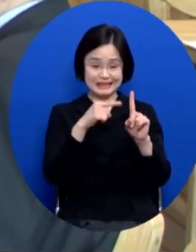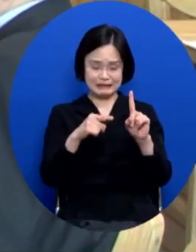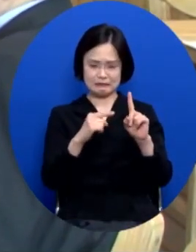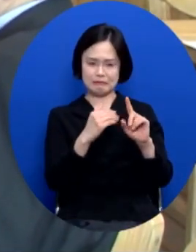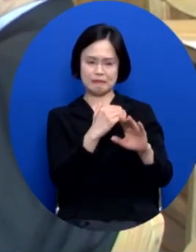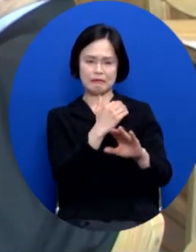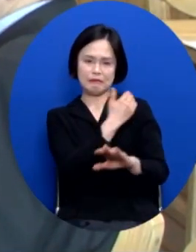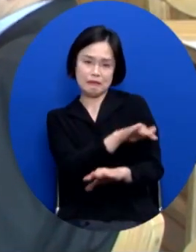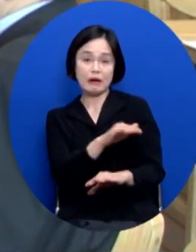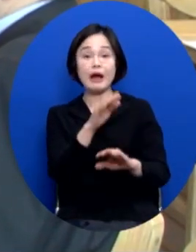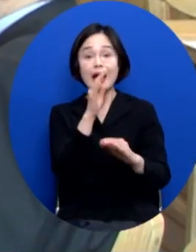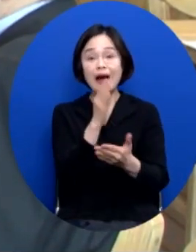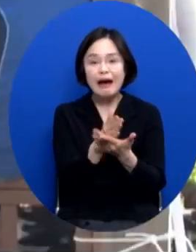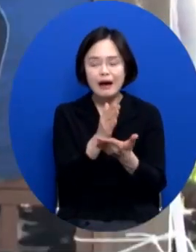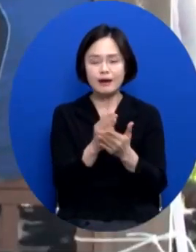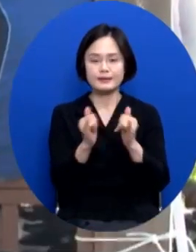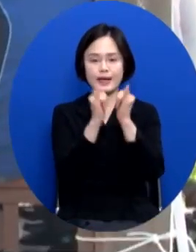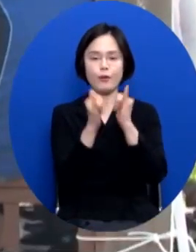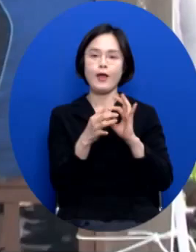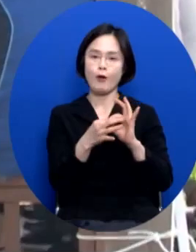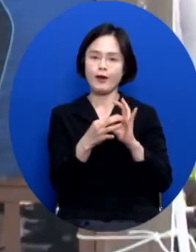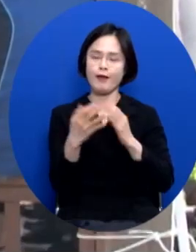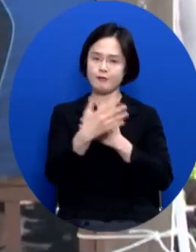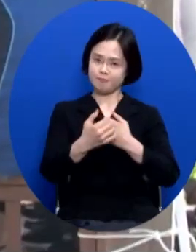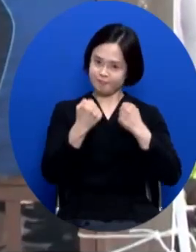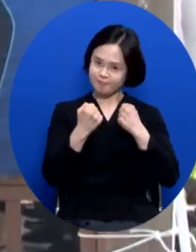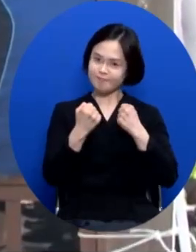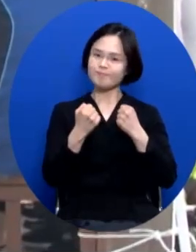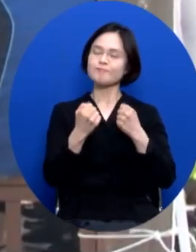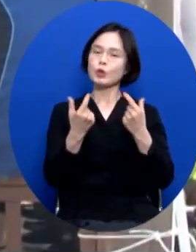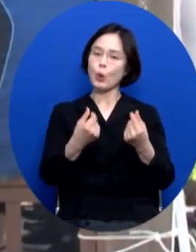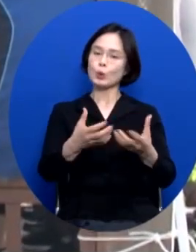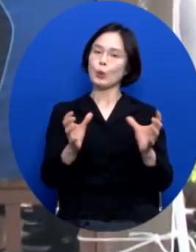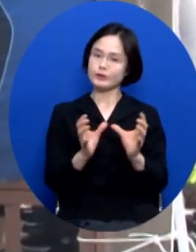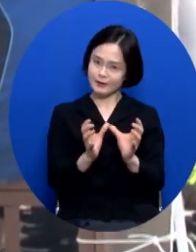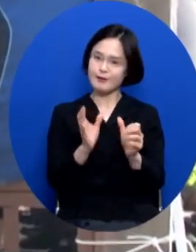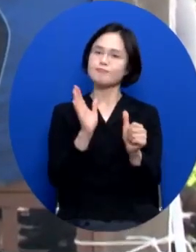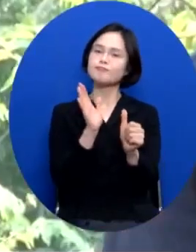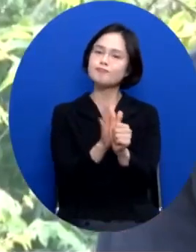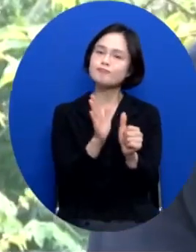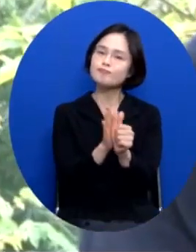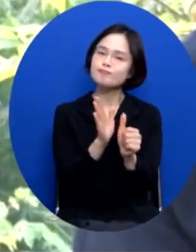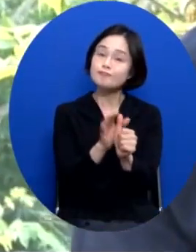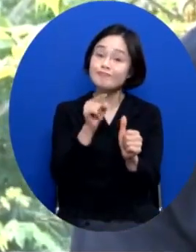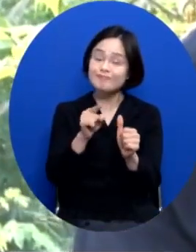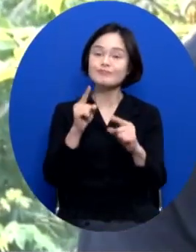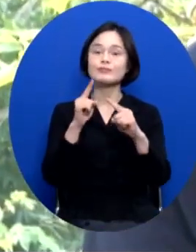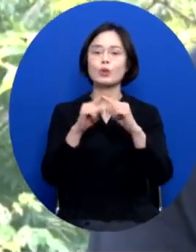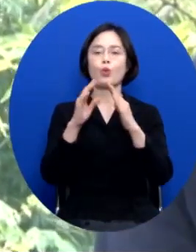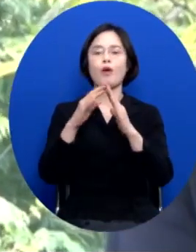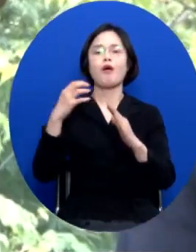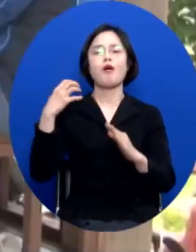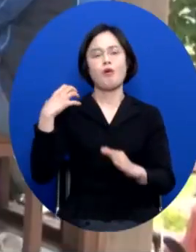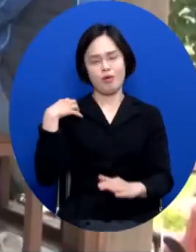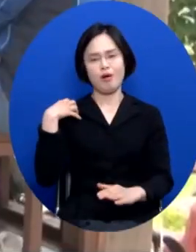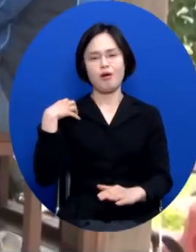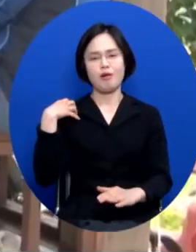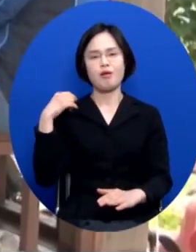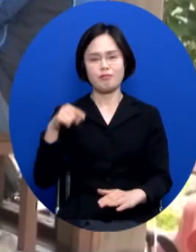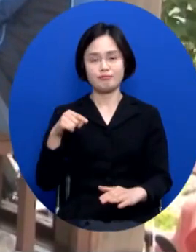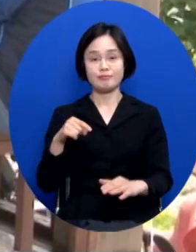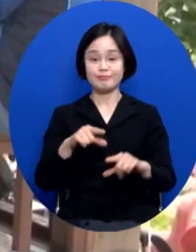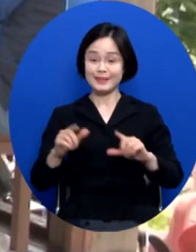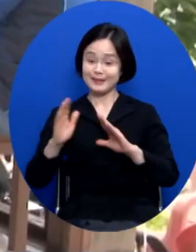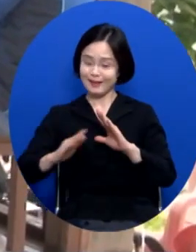발빠르게 대응하고 있는만큼 건강한 공동체 모델 사회 관계망 형성 등의 부분에서 교회가 민관 협력을